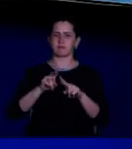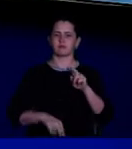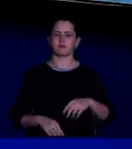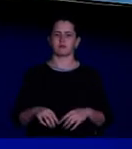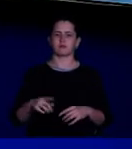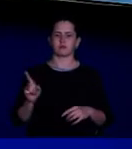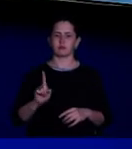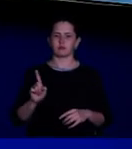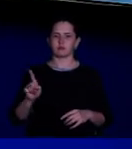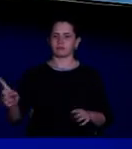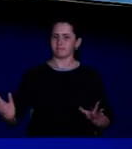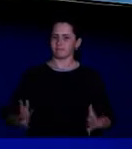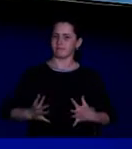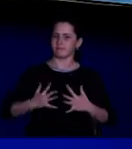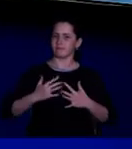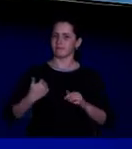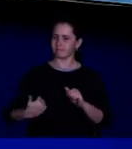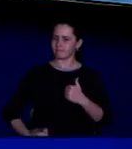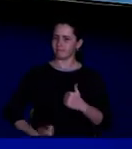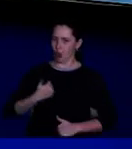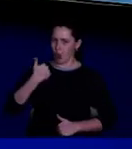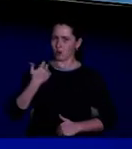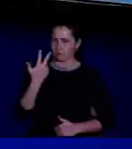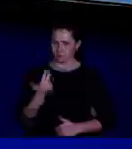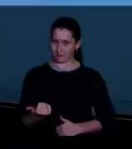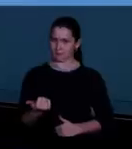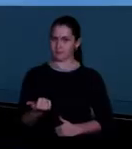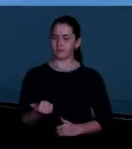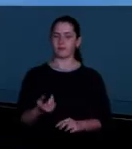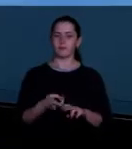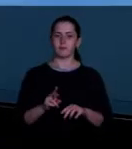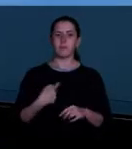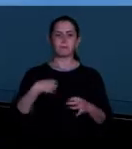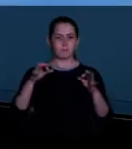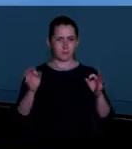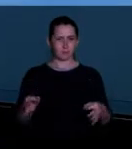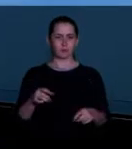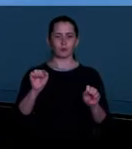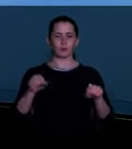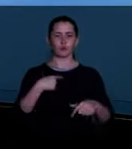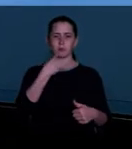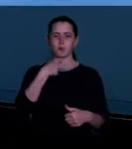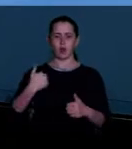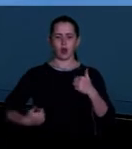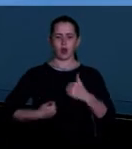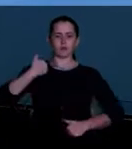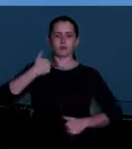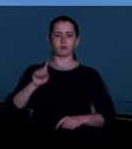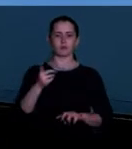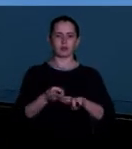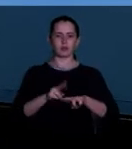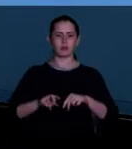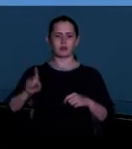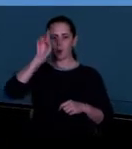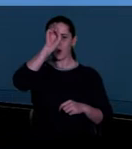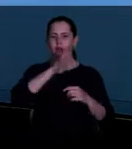Что вызывает у вас чувство гордости? Да, мы по праву можем гордиться, что мы живем в